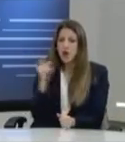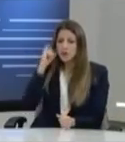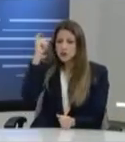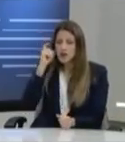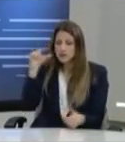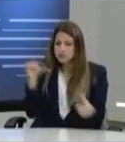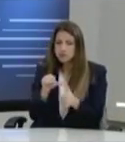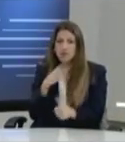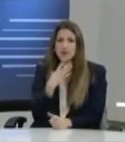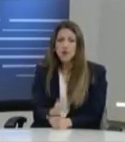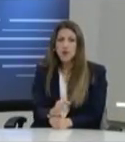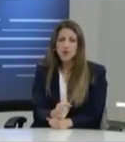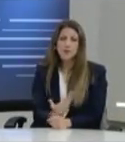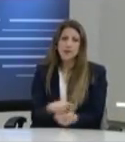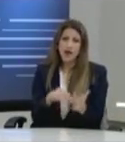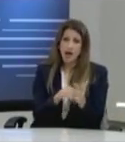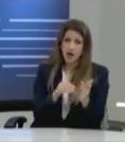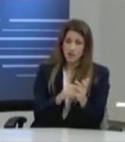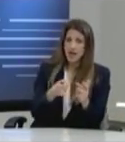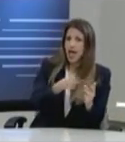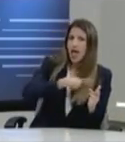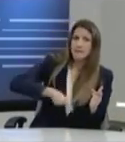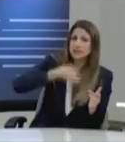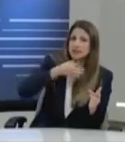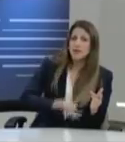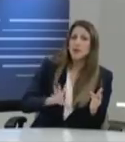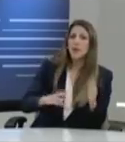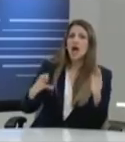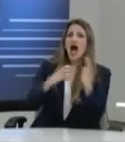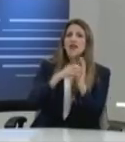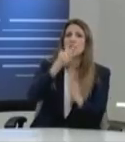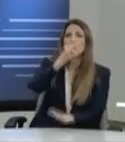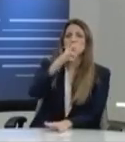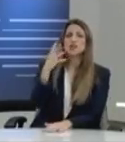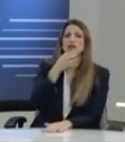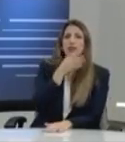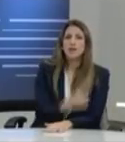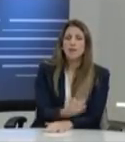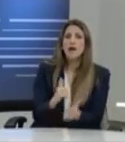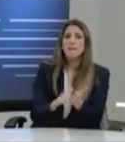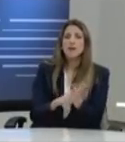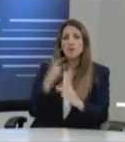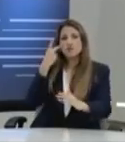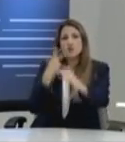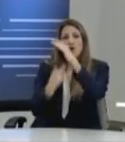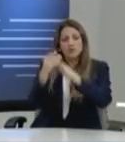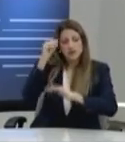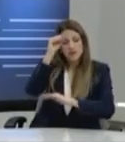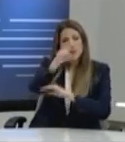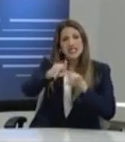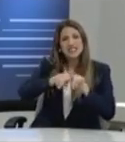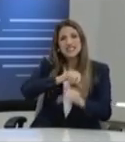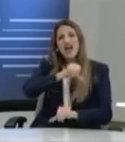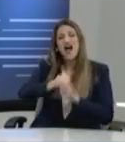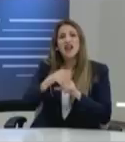λογική. Και εν πάση περιπτώσει, εμείς τι είπαμε για το 24? Να βάλουμε μια πρόβλεψη μέσα για την